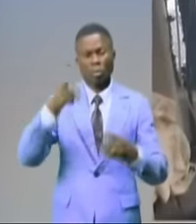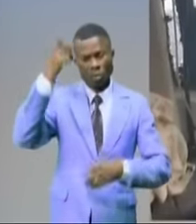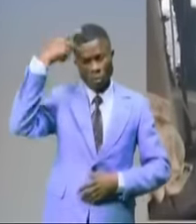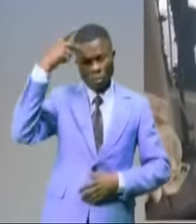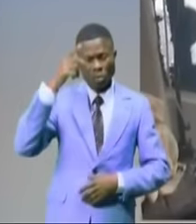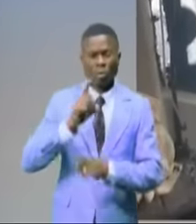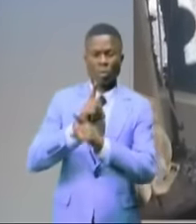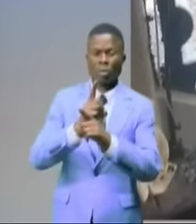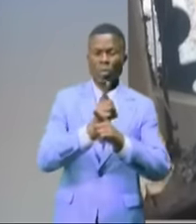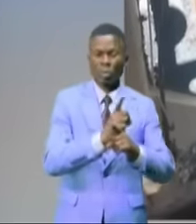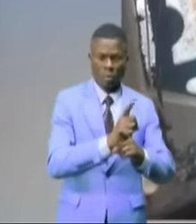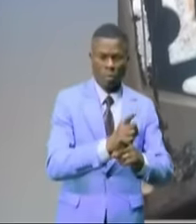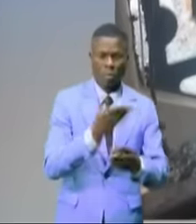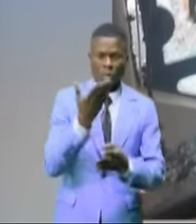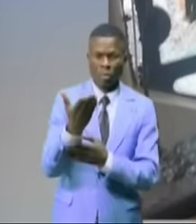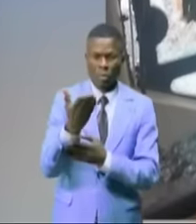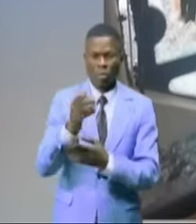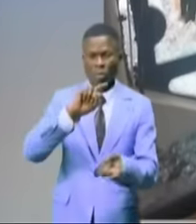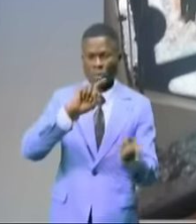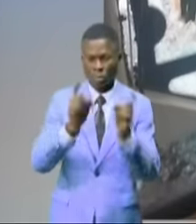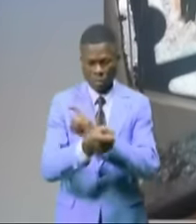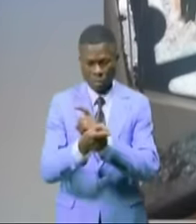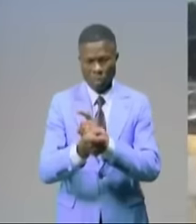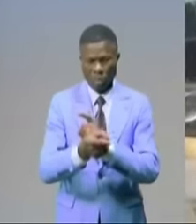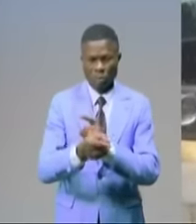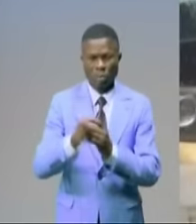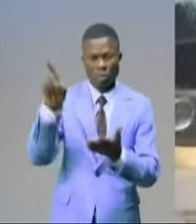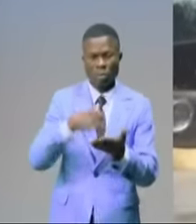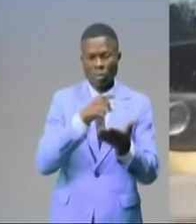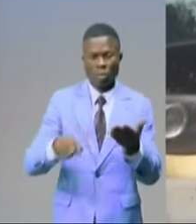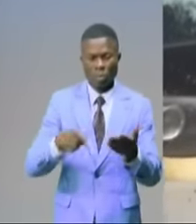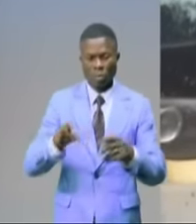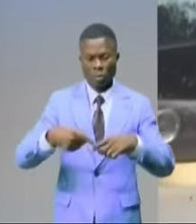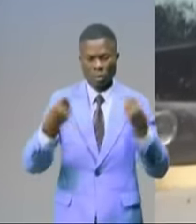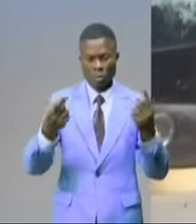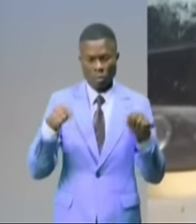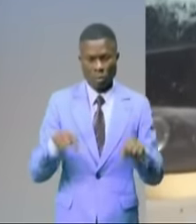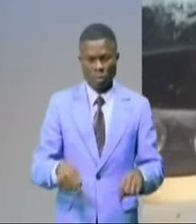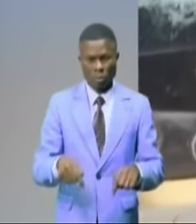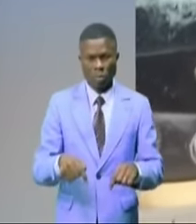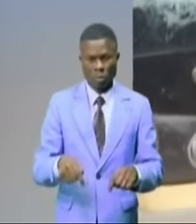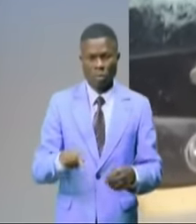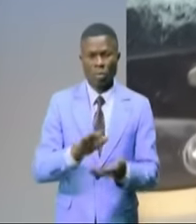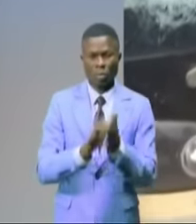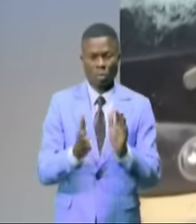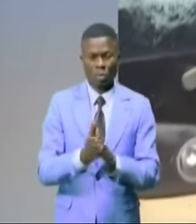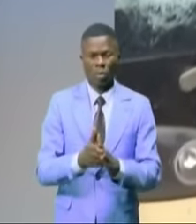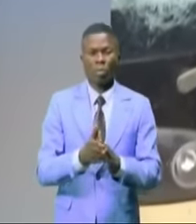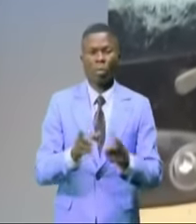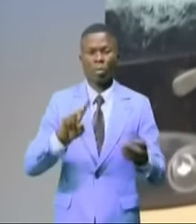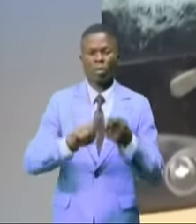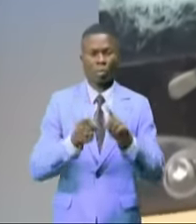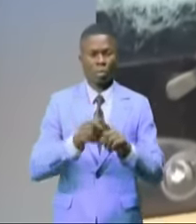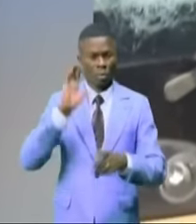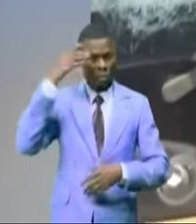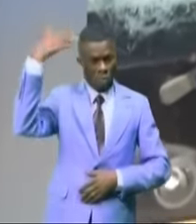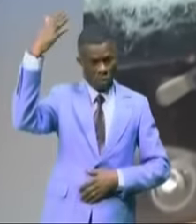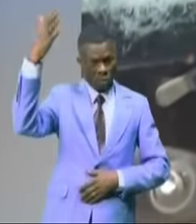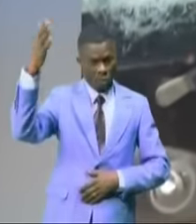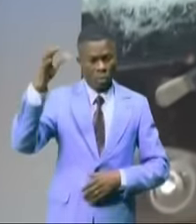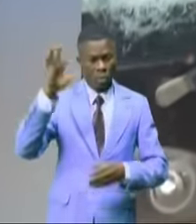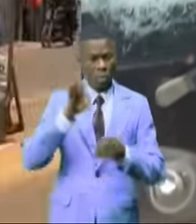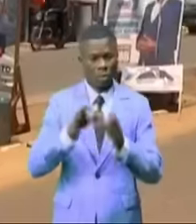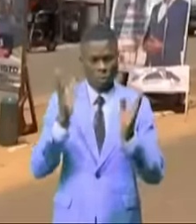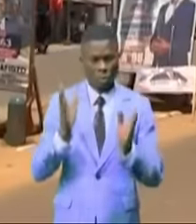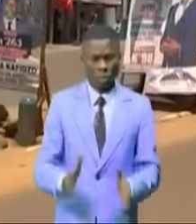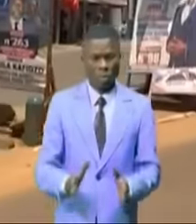défont imposent beaucoup de retenue aux électeurs. Les adversaires d'aujourd'hui sont les alliés de demain. Alors, aucun électeur